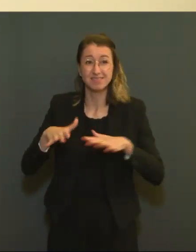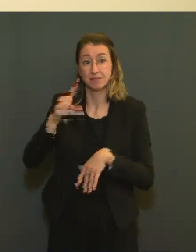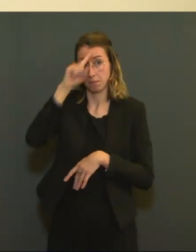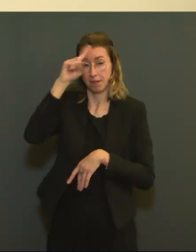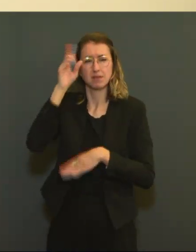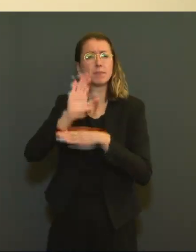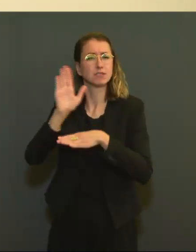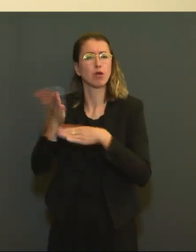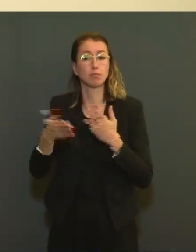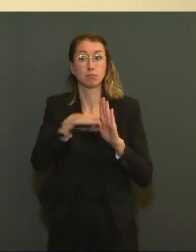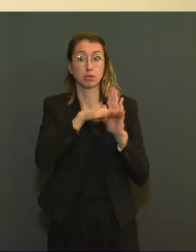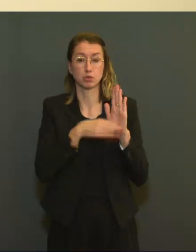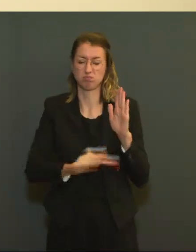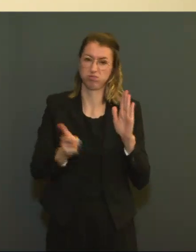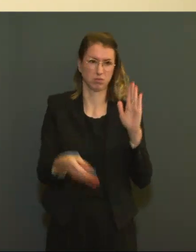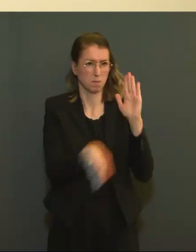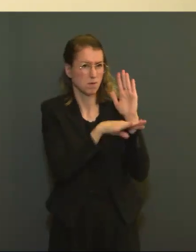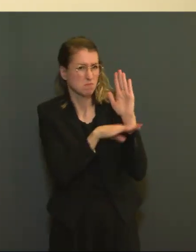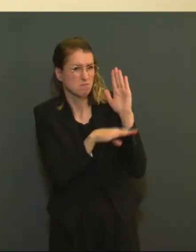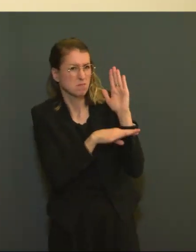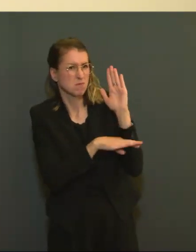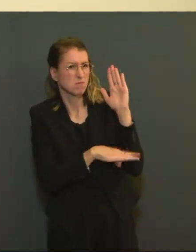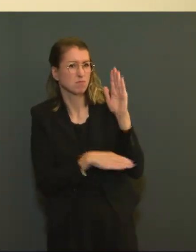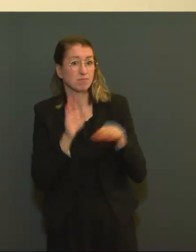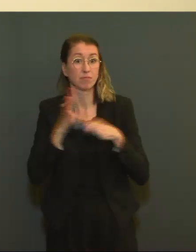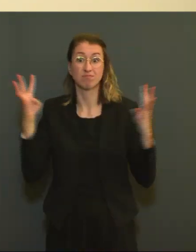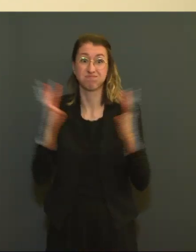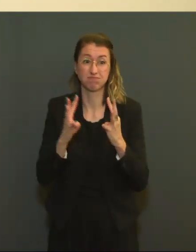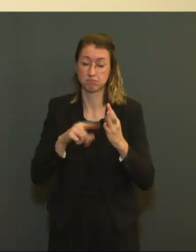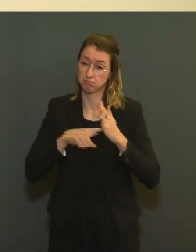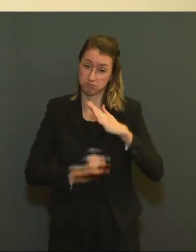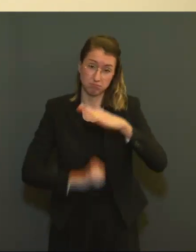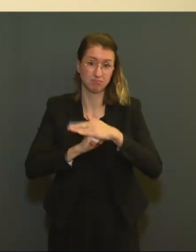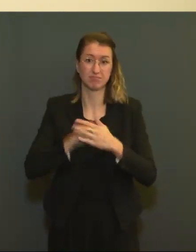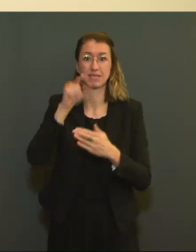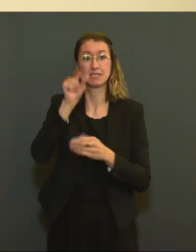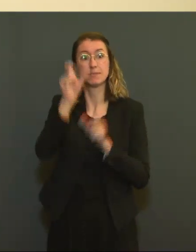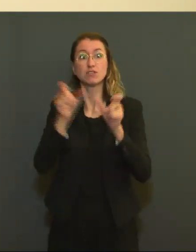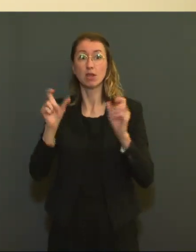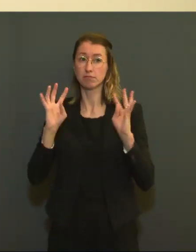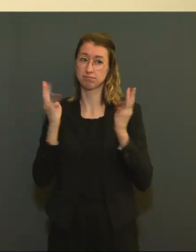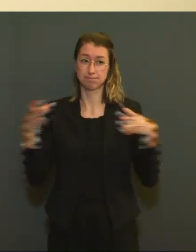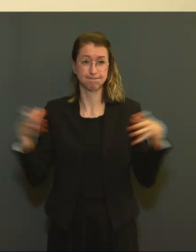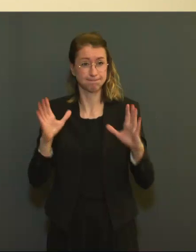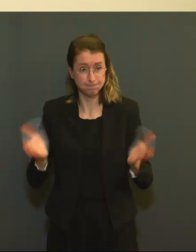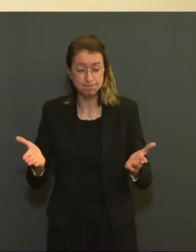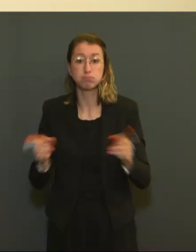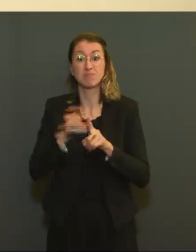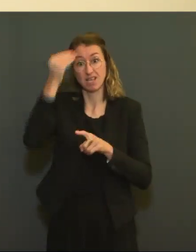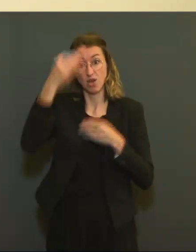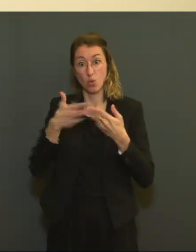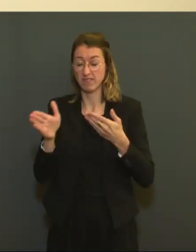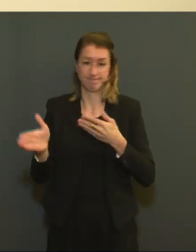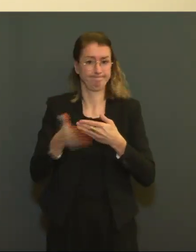au point qu'on ne peut pas se rassembler à plus de 10 personnes. On a retardé l'ouverture des écoles